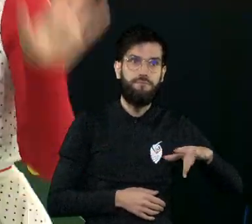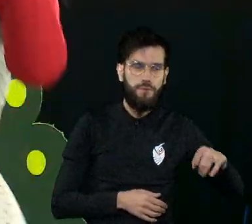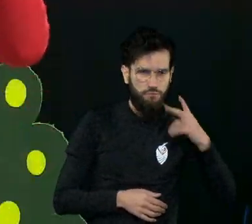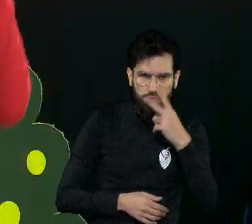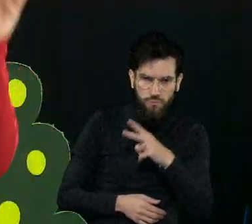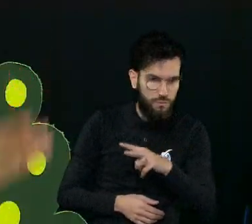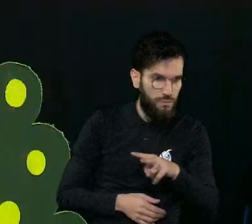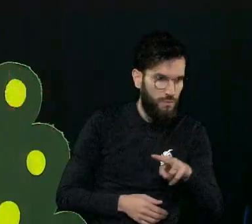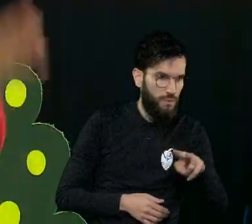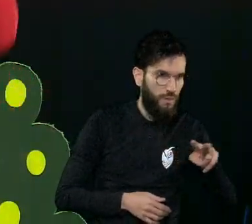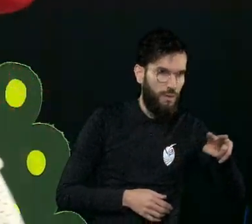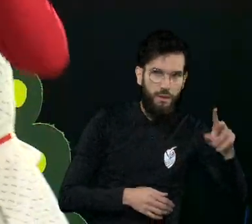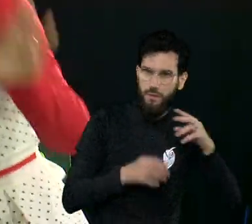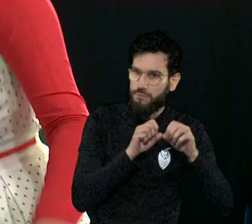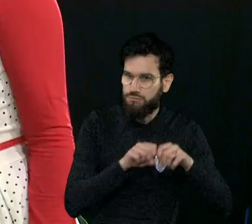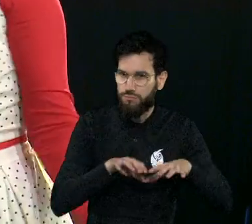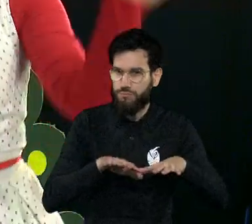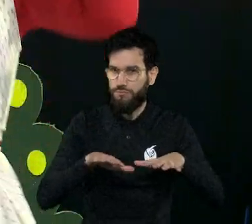perinou